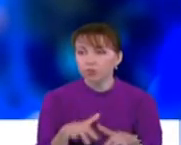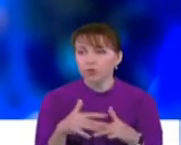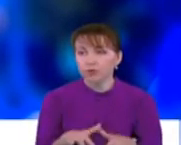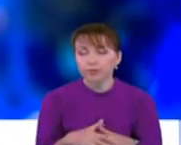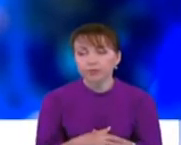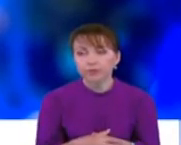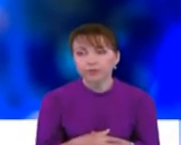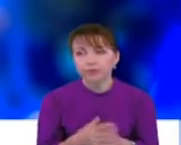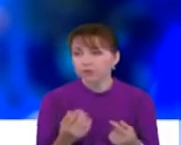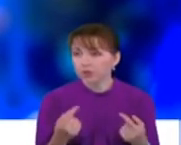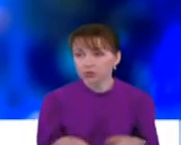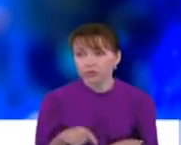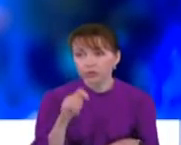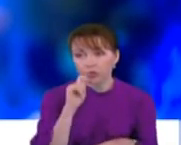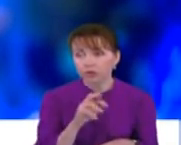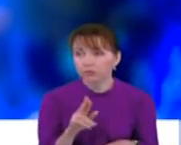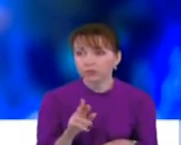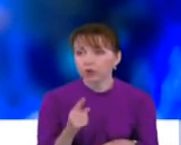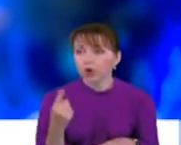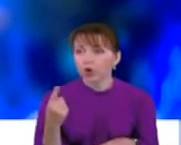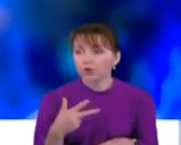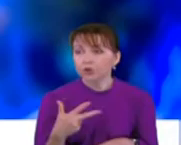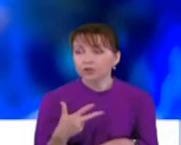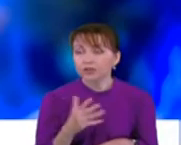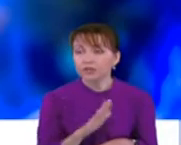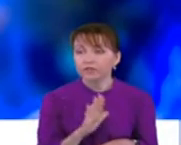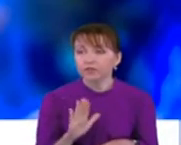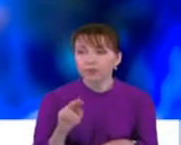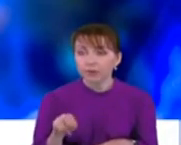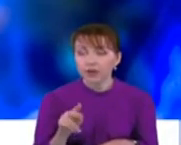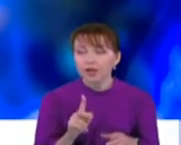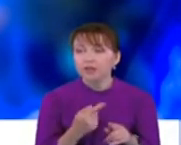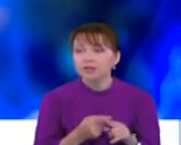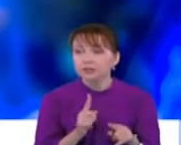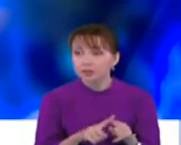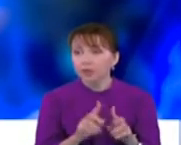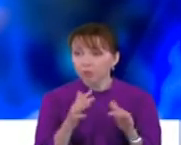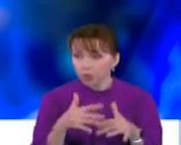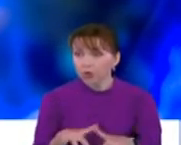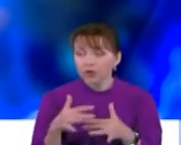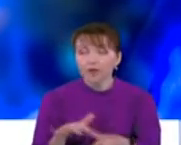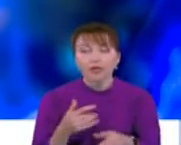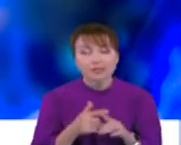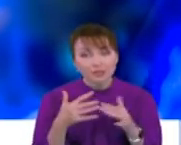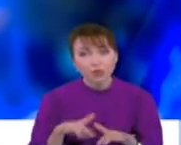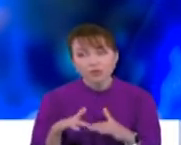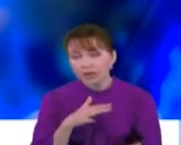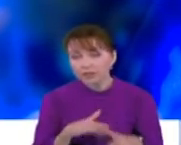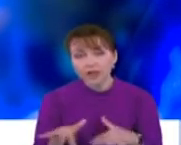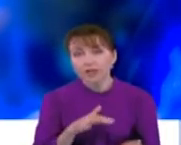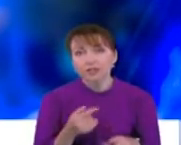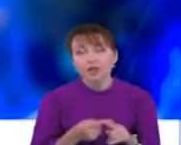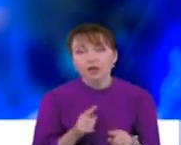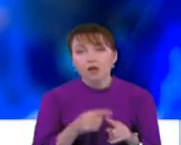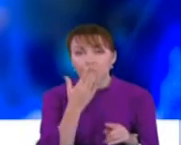тому що одна третина ВВП – це якраз море, це море, це морська, це морська